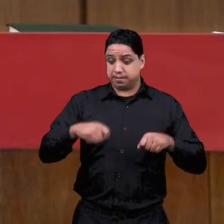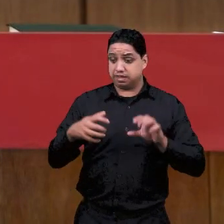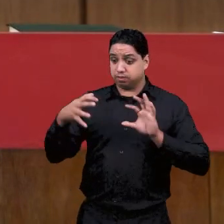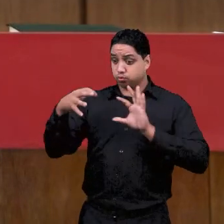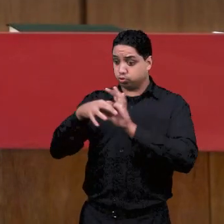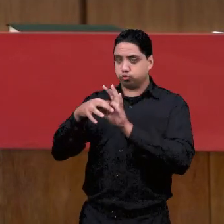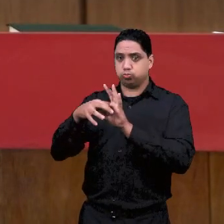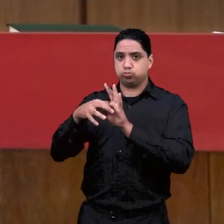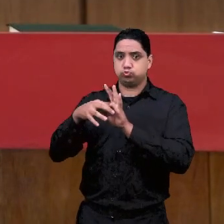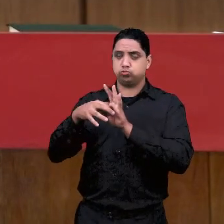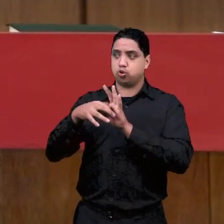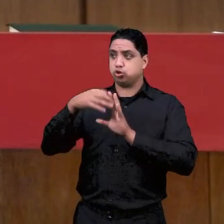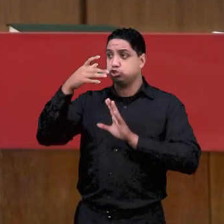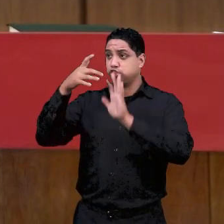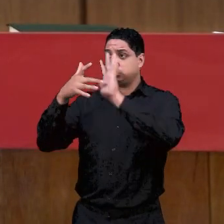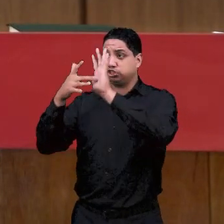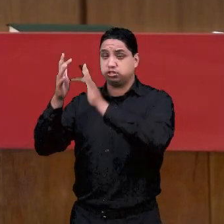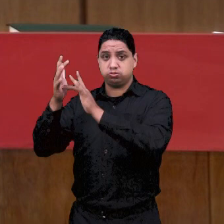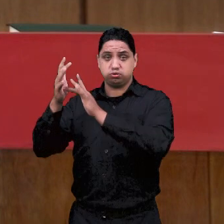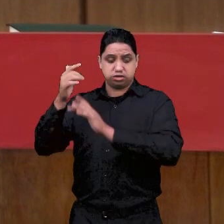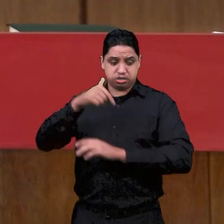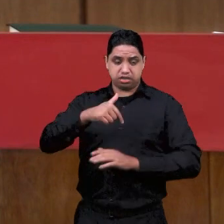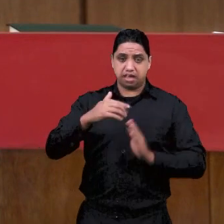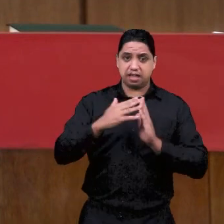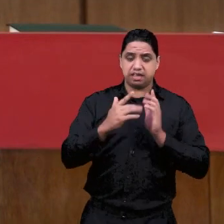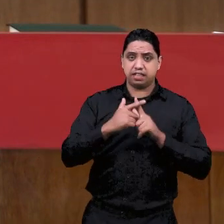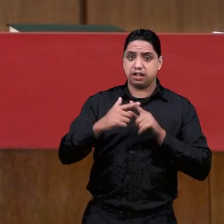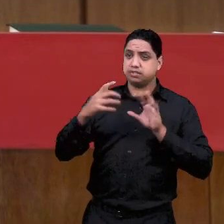qu'il arrive au moment de la rencontre, du mariage.